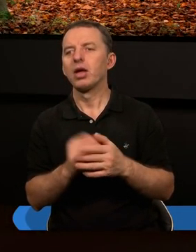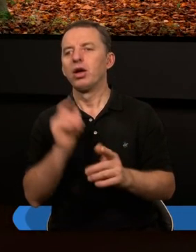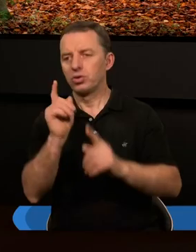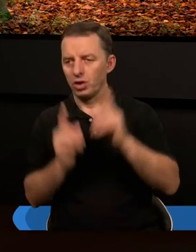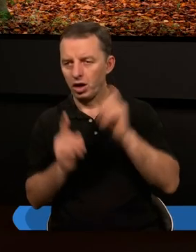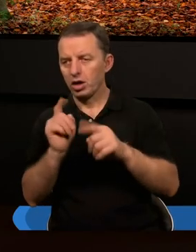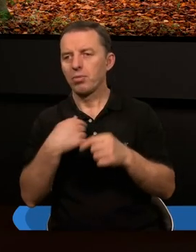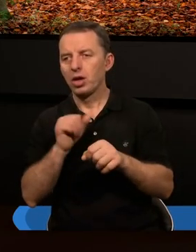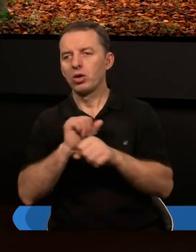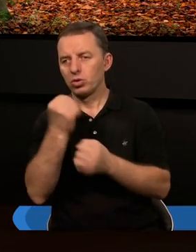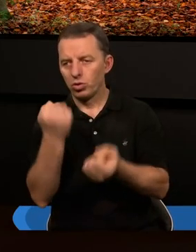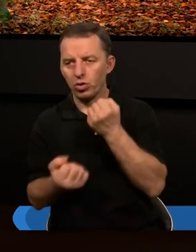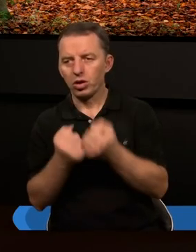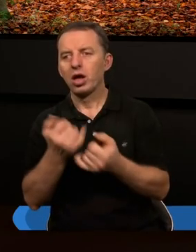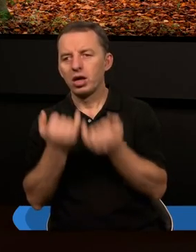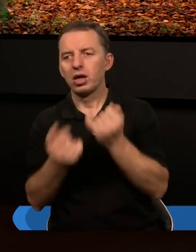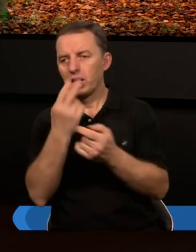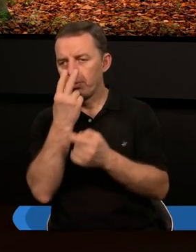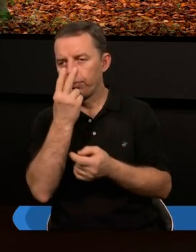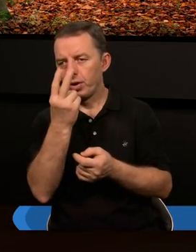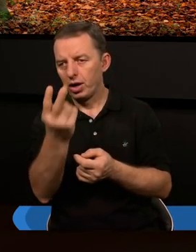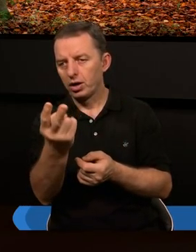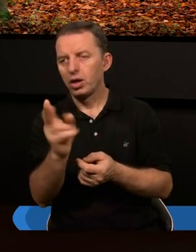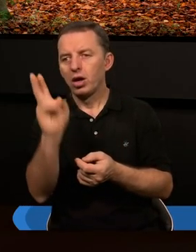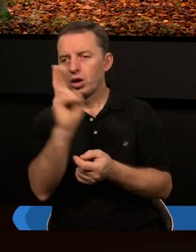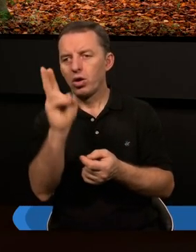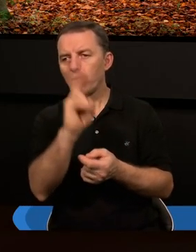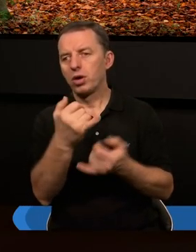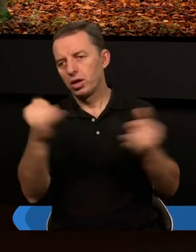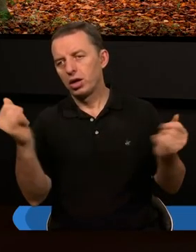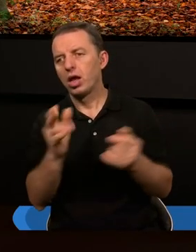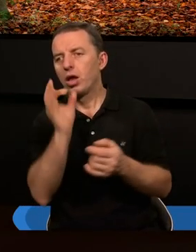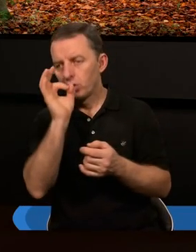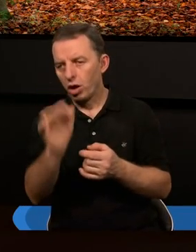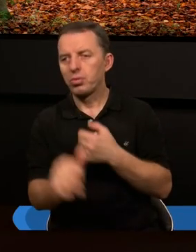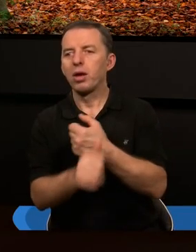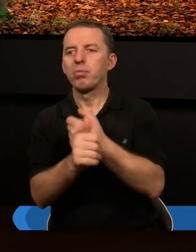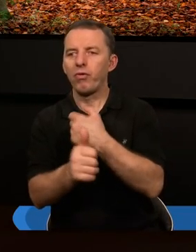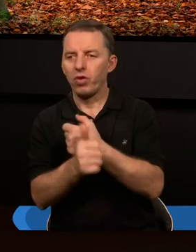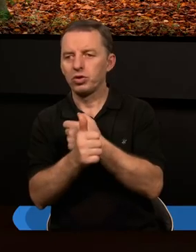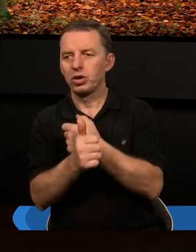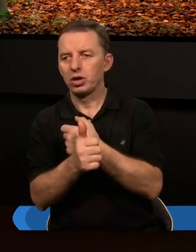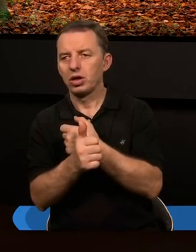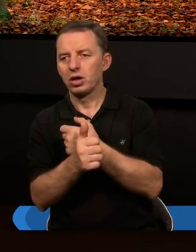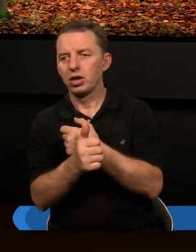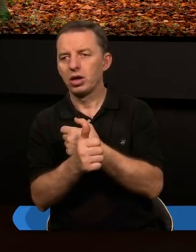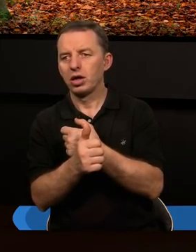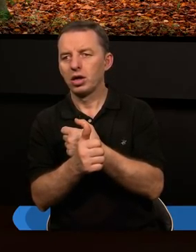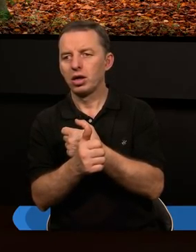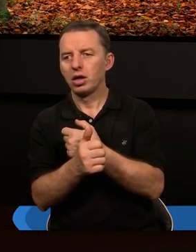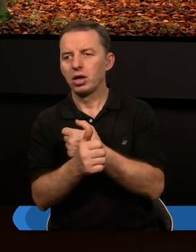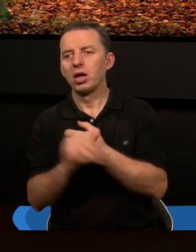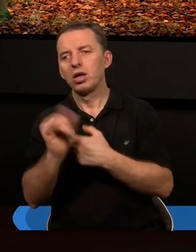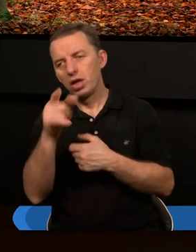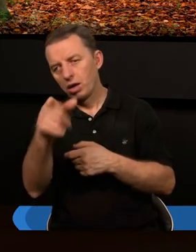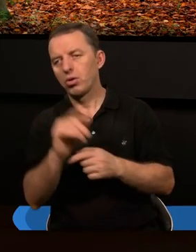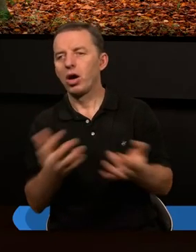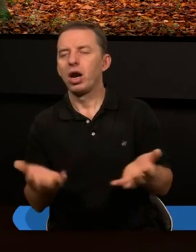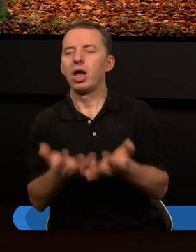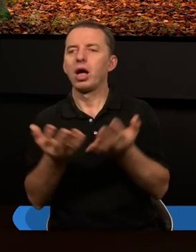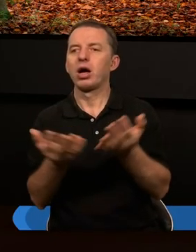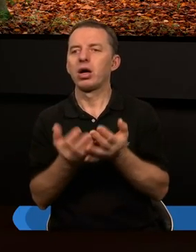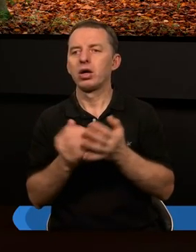Czasami jest mi trudno, jeżeli patrzę, jak komuś innemu się bardzo dobrze powodzi, jak jest mu